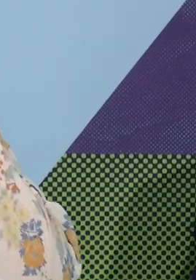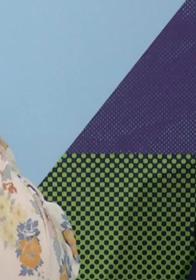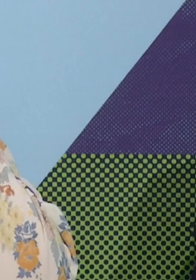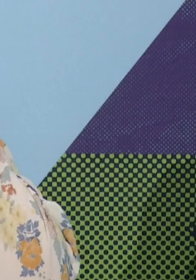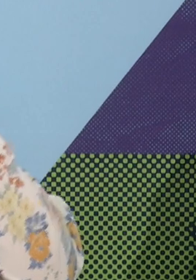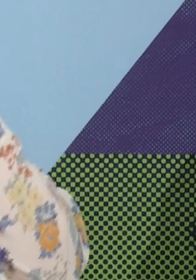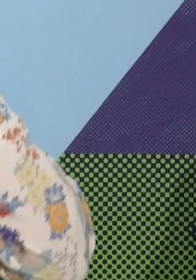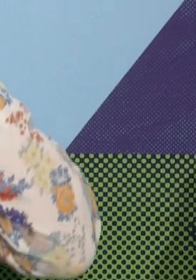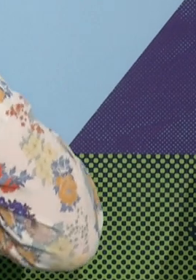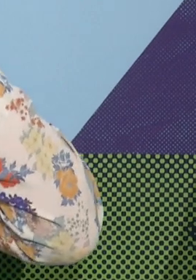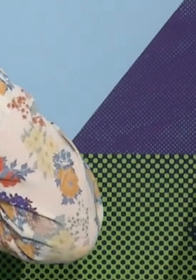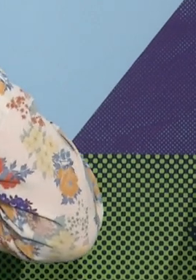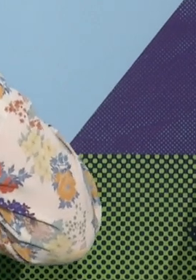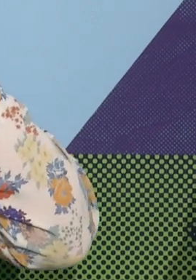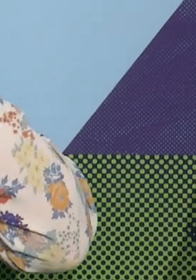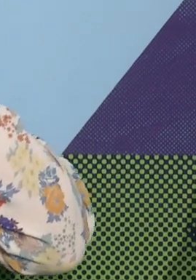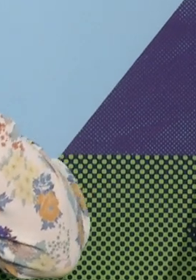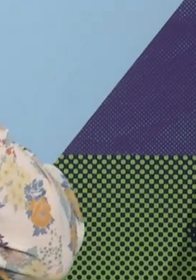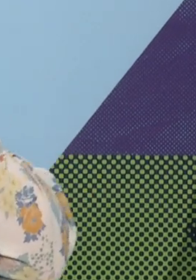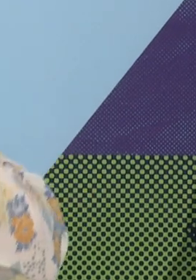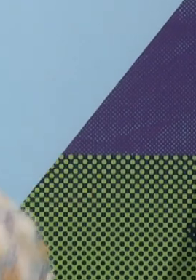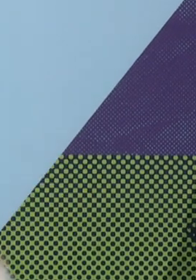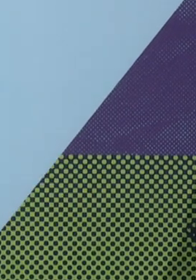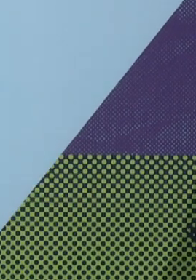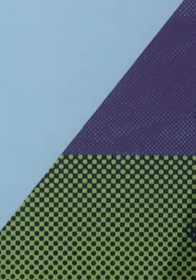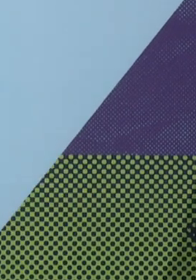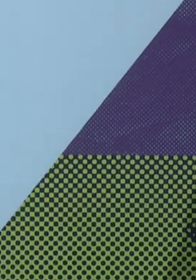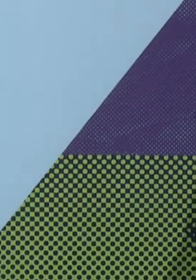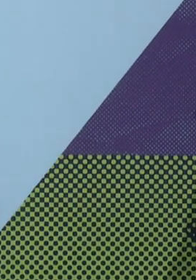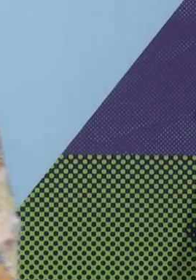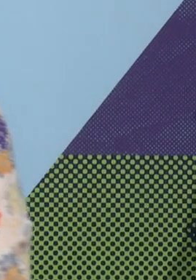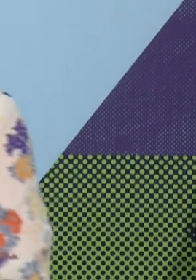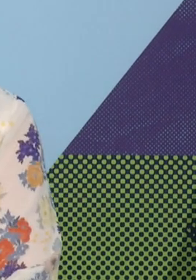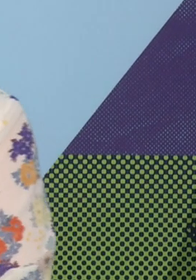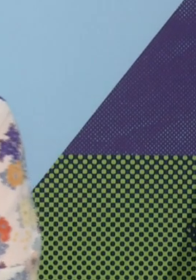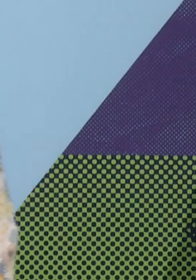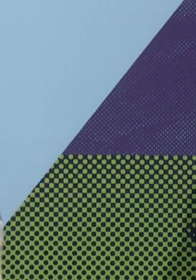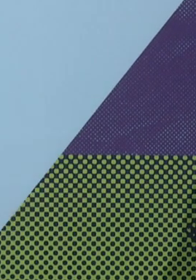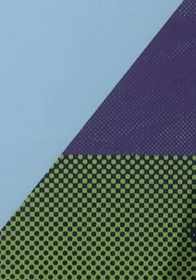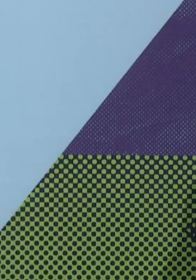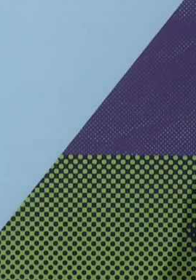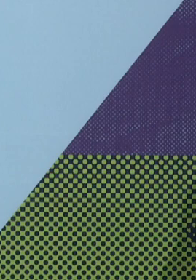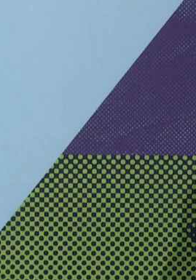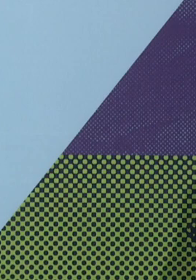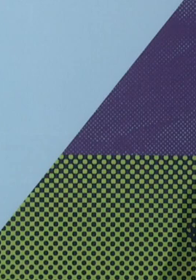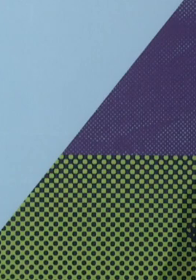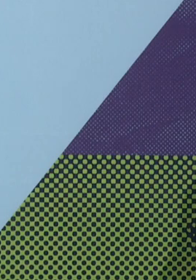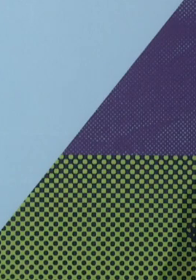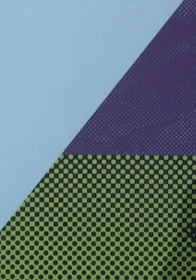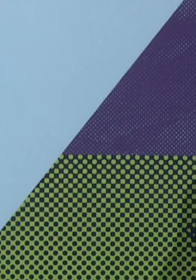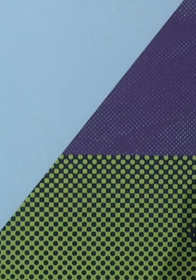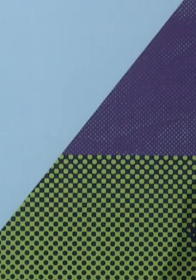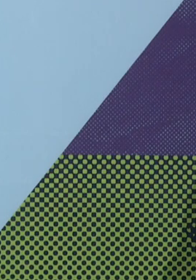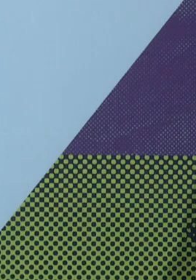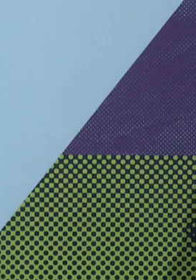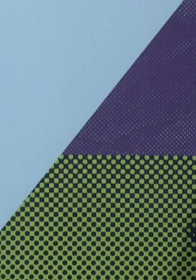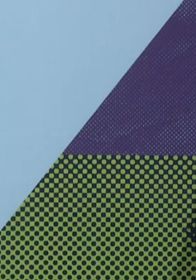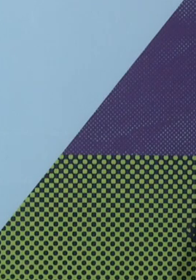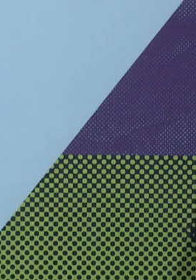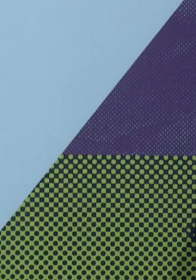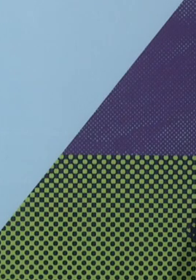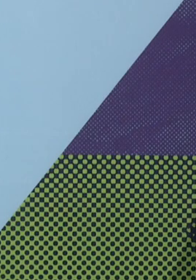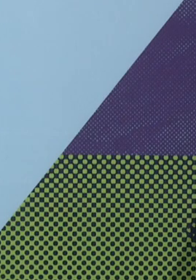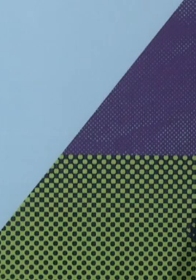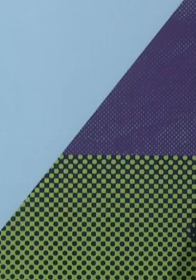I värsta fall får man göra ett LVU omhändertagande. Och där tycker jag att vi kan inte ha